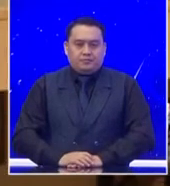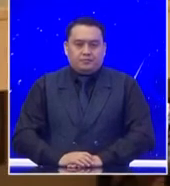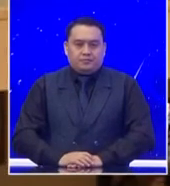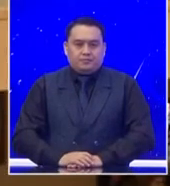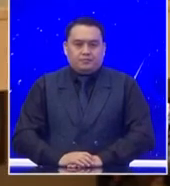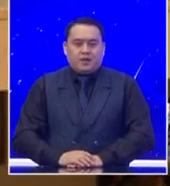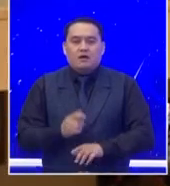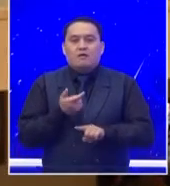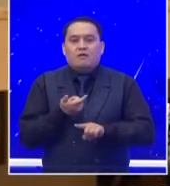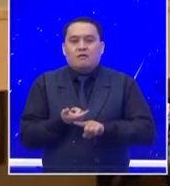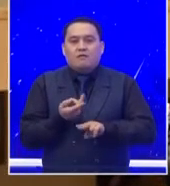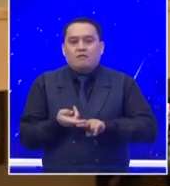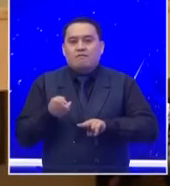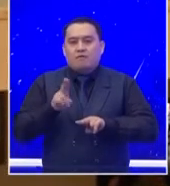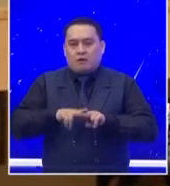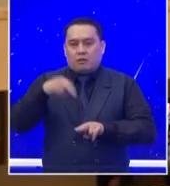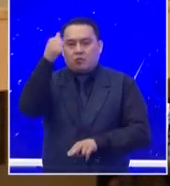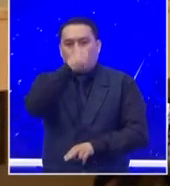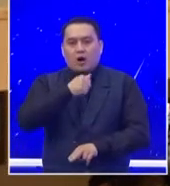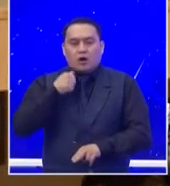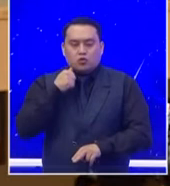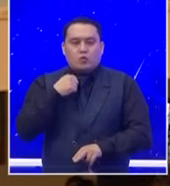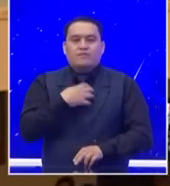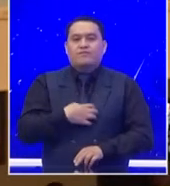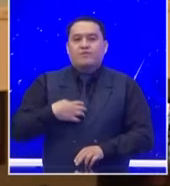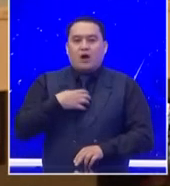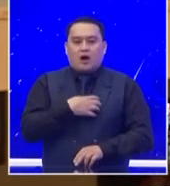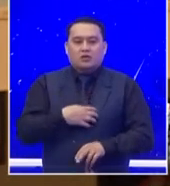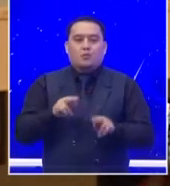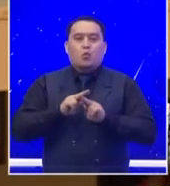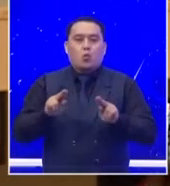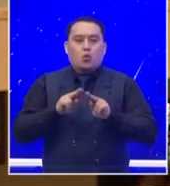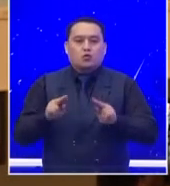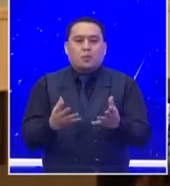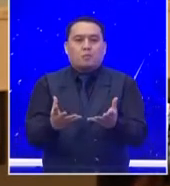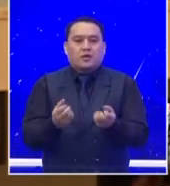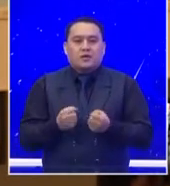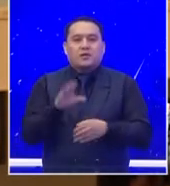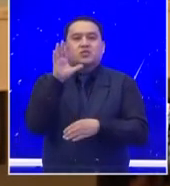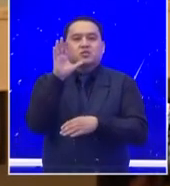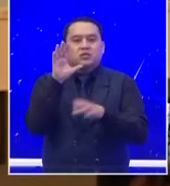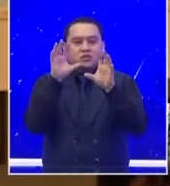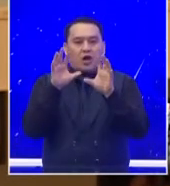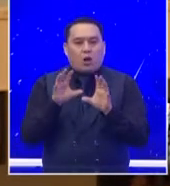В этом году стал очень важным для учителей, потому что был принят закон о